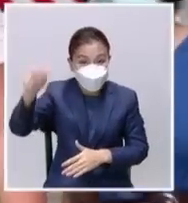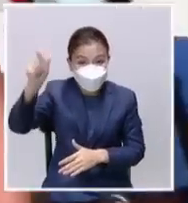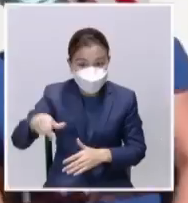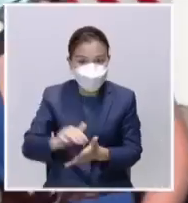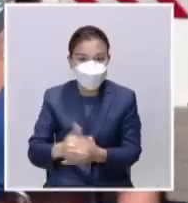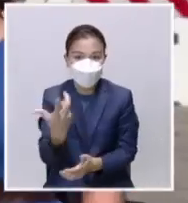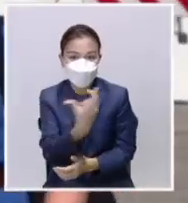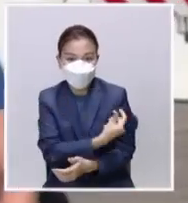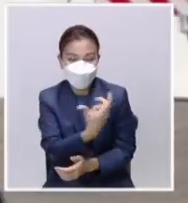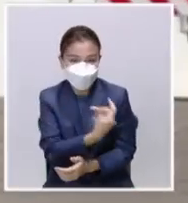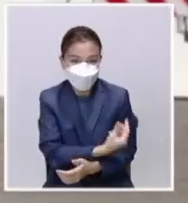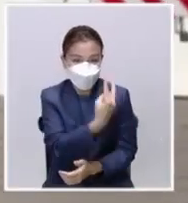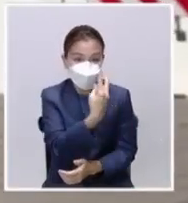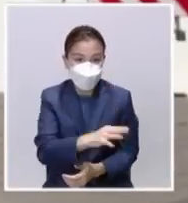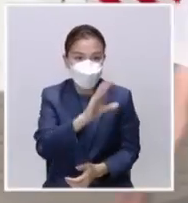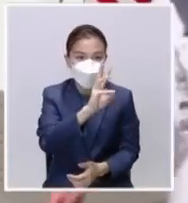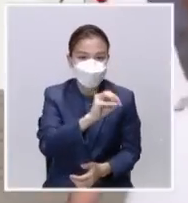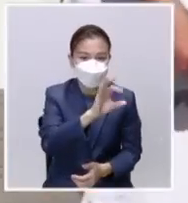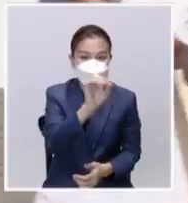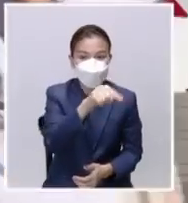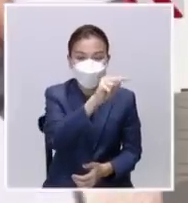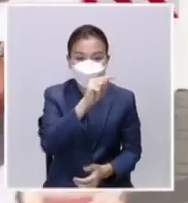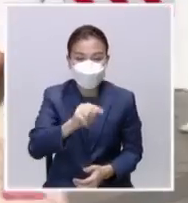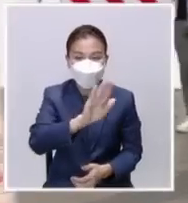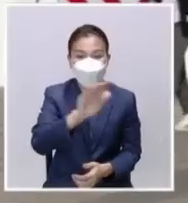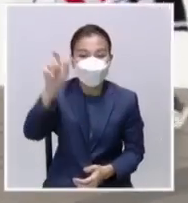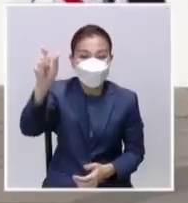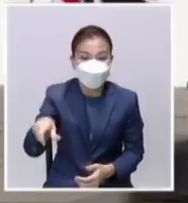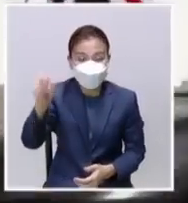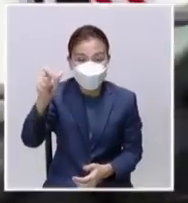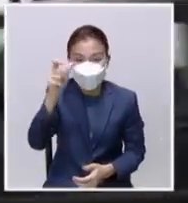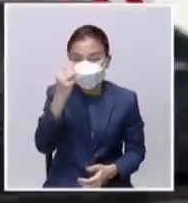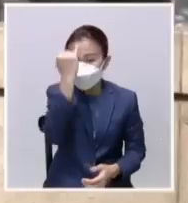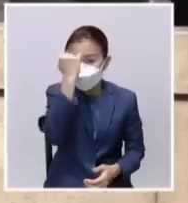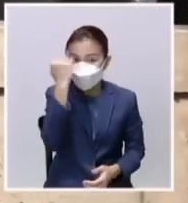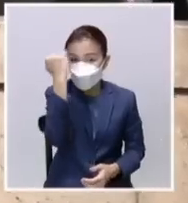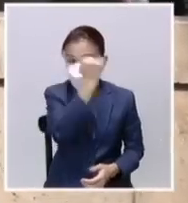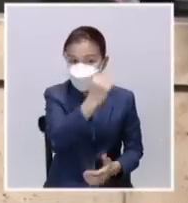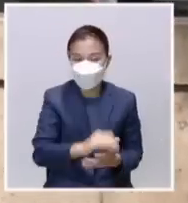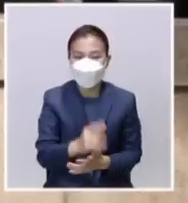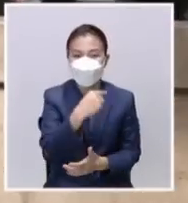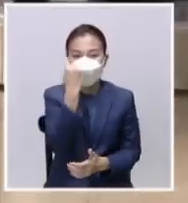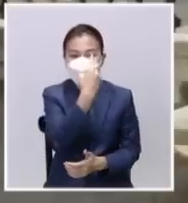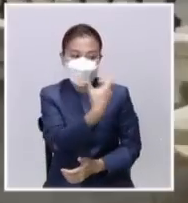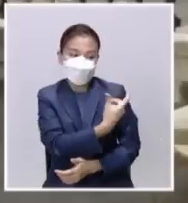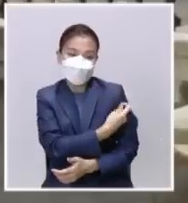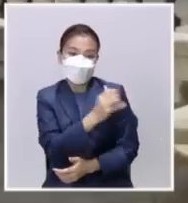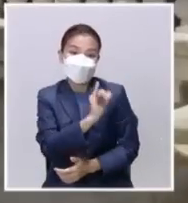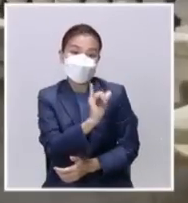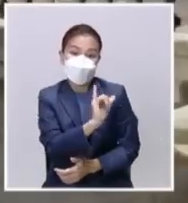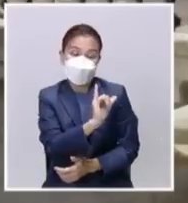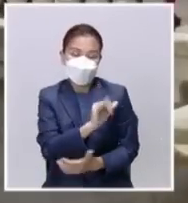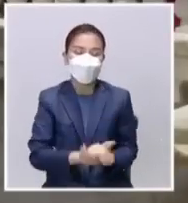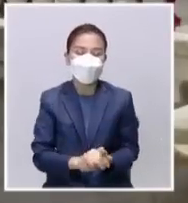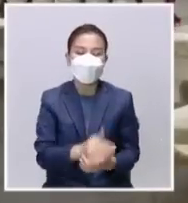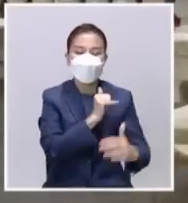2เข็มแล้ว 69% ค่ะส่วนอิตาลีเองก็กำลังพิจารณาใช้มาตรการล็อกดาวน์จำกัดพื้นที่เฉพาะคนที่ไม่ได้ฉีดวัคซีนต้านโ